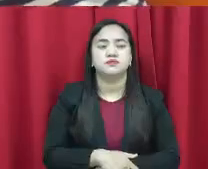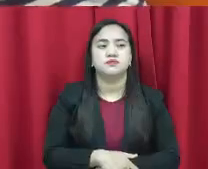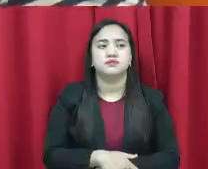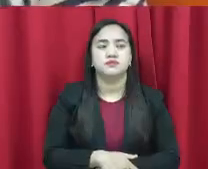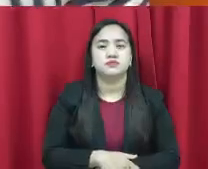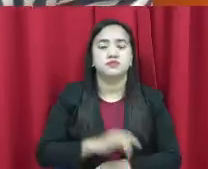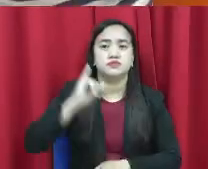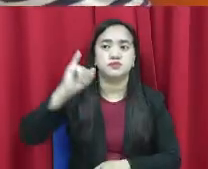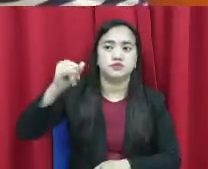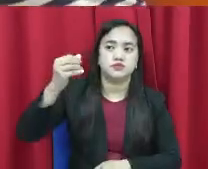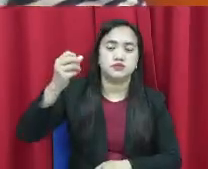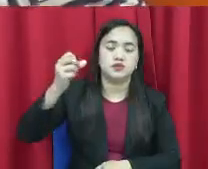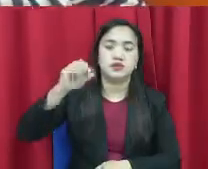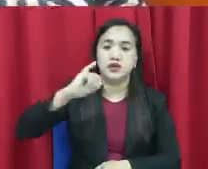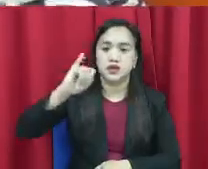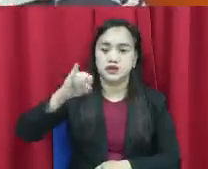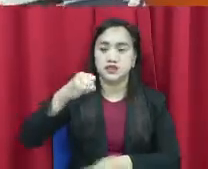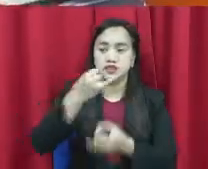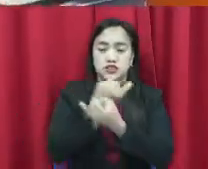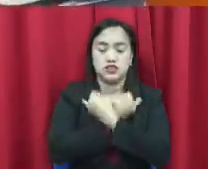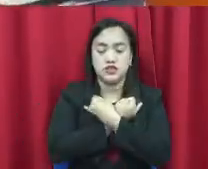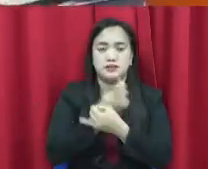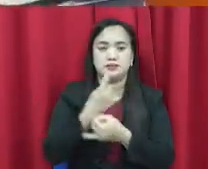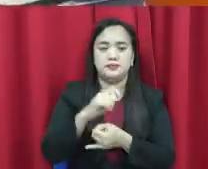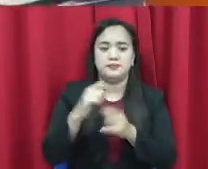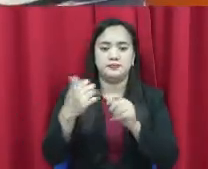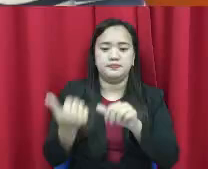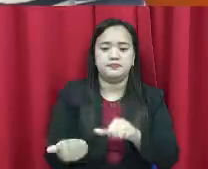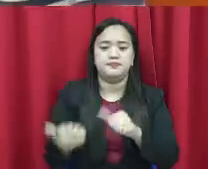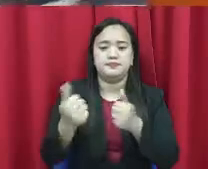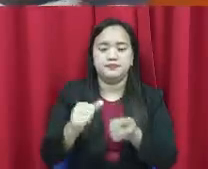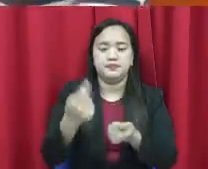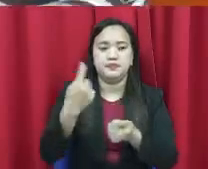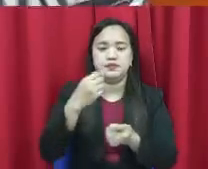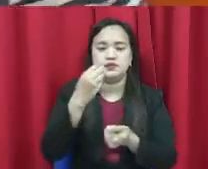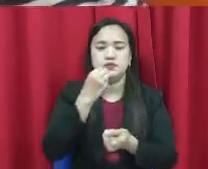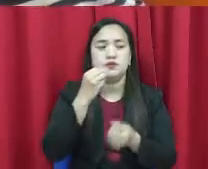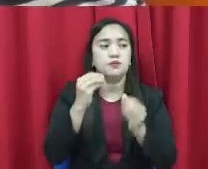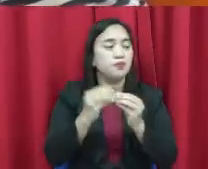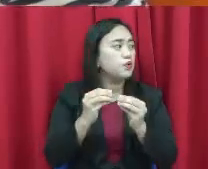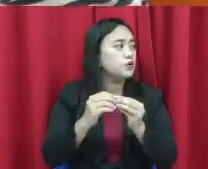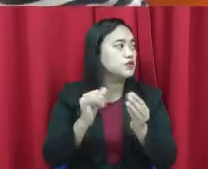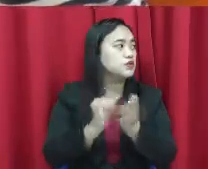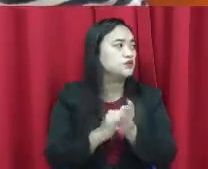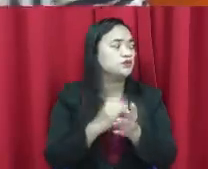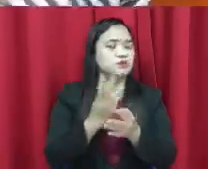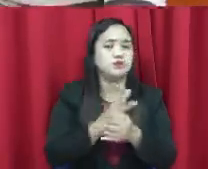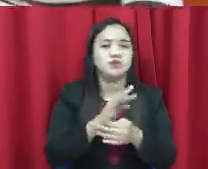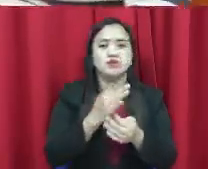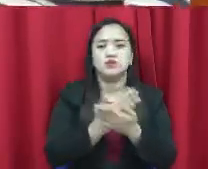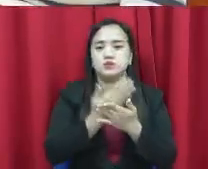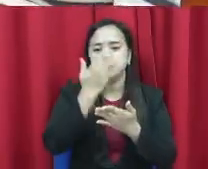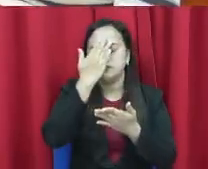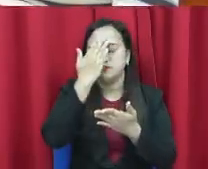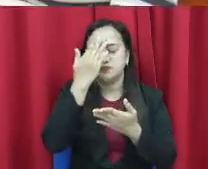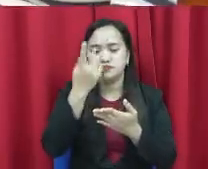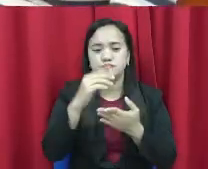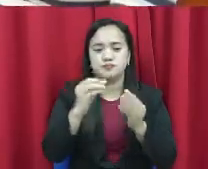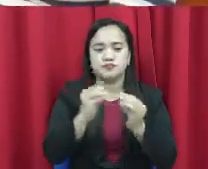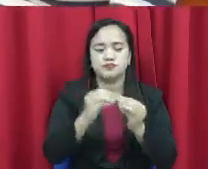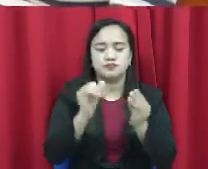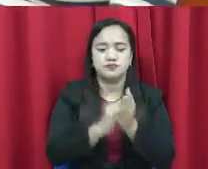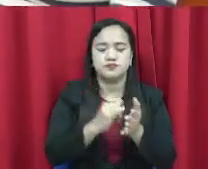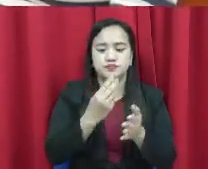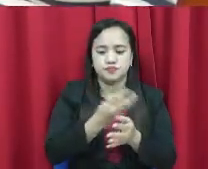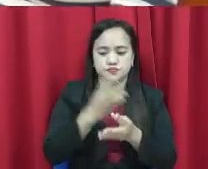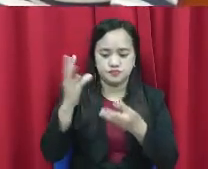e the more na na nakikilala natin ang Diyos the more nag-increase ang Diyos sa buhay natin at the more na tayo magpapakumbaba Kaya nga